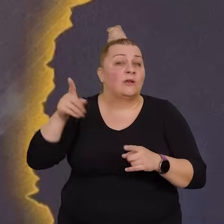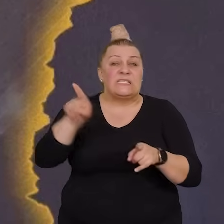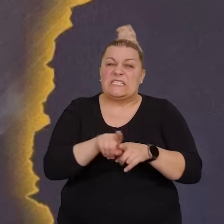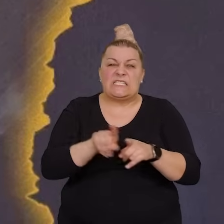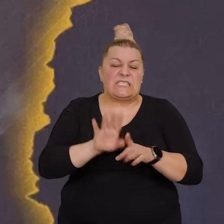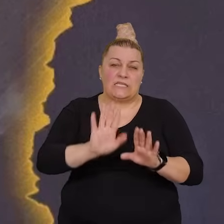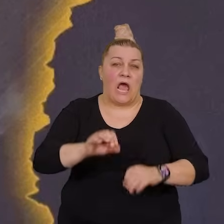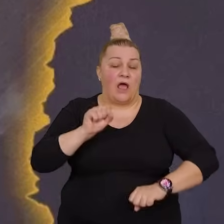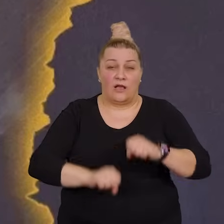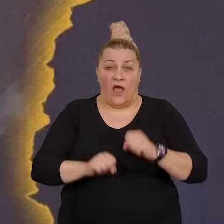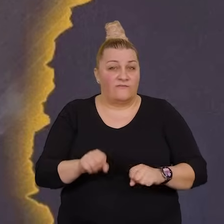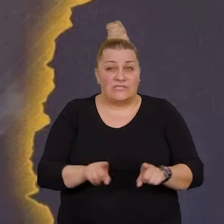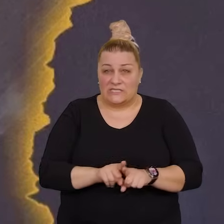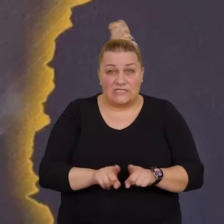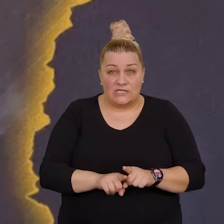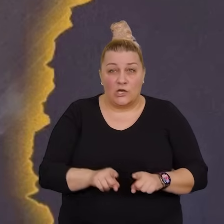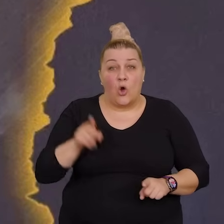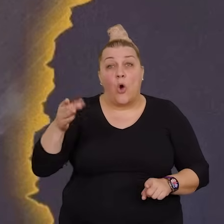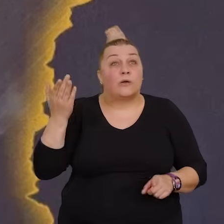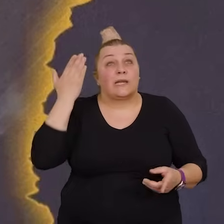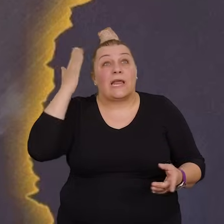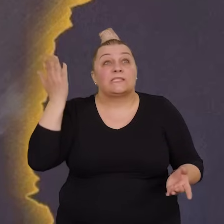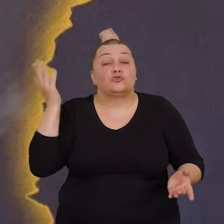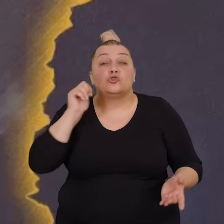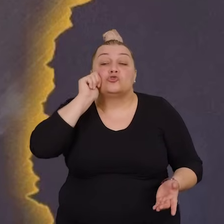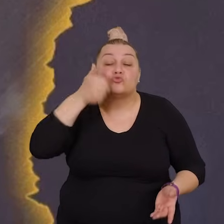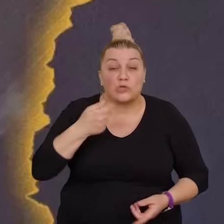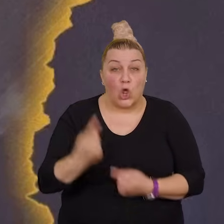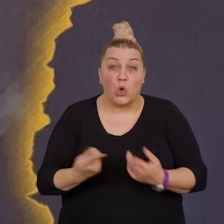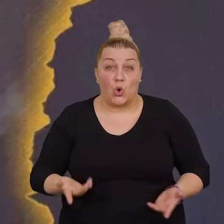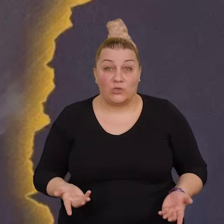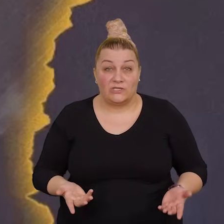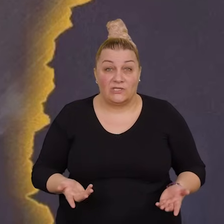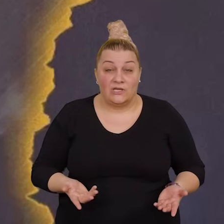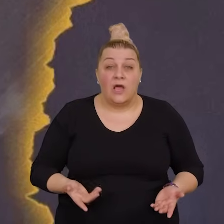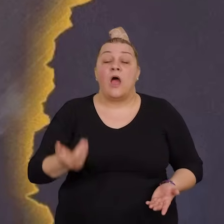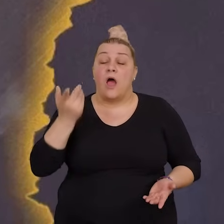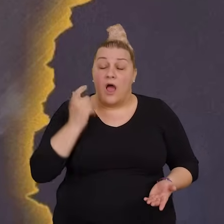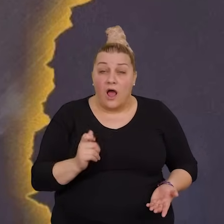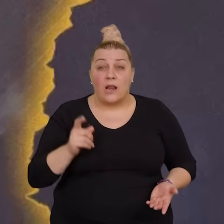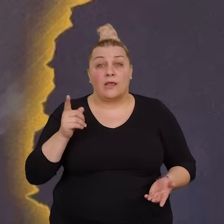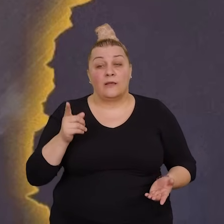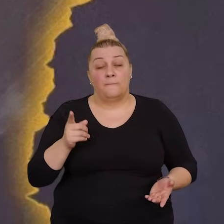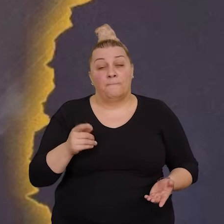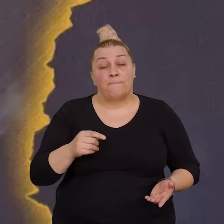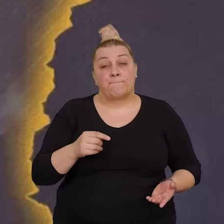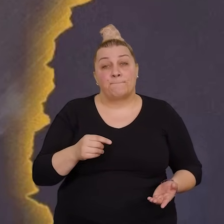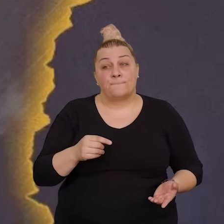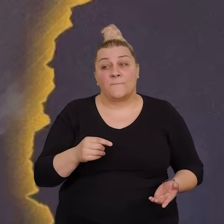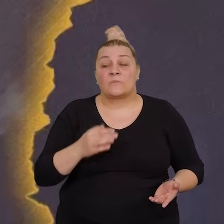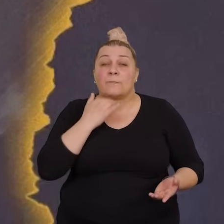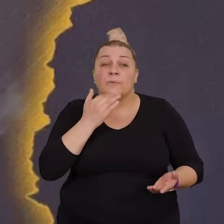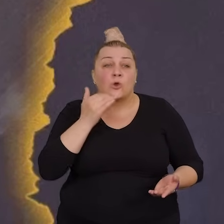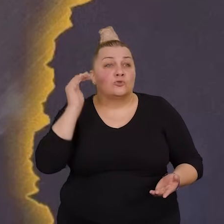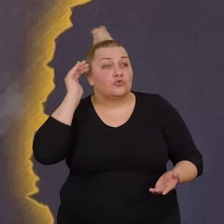potpuno, znate. Ali on isto nije znao šta će biti sutra ujutro. Nije znao što će biti. Ali je bio čovjek koji bi zaplakao